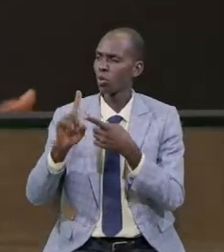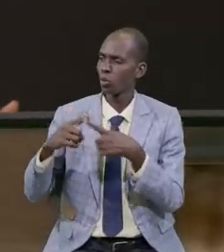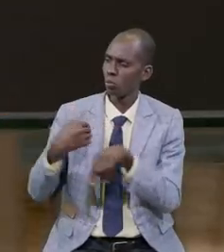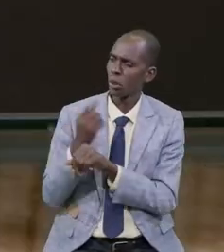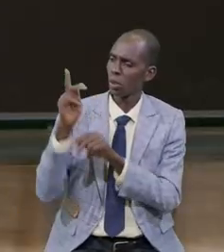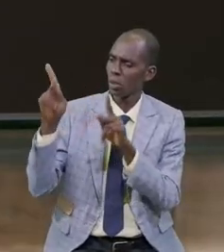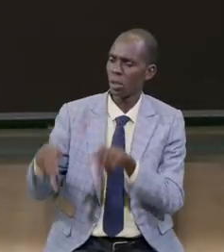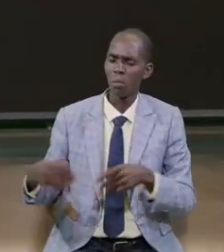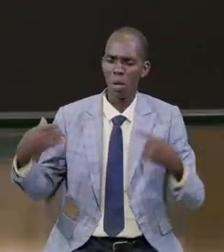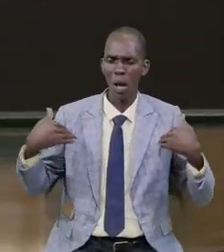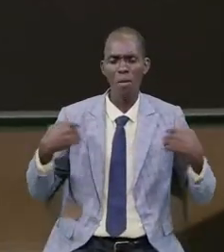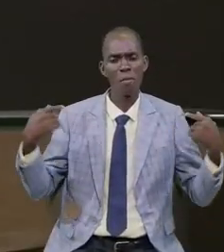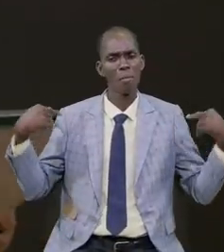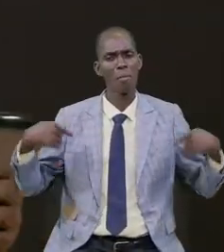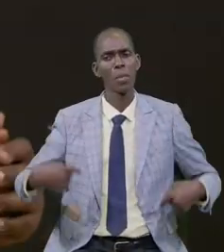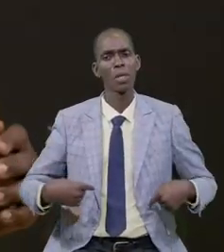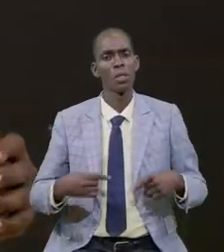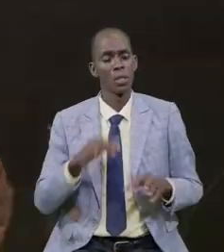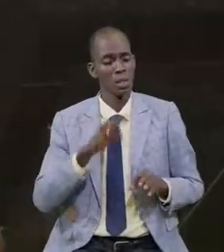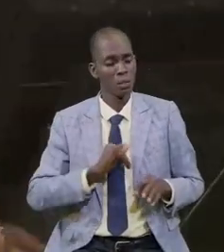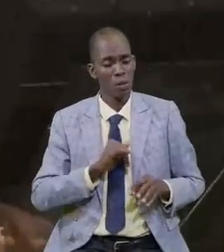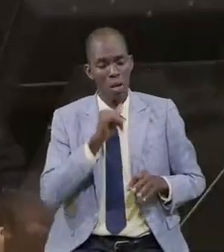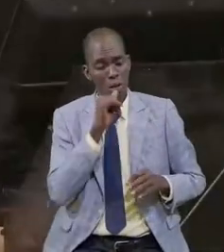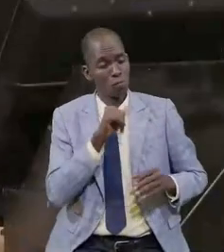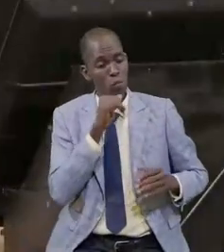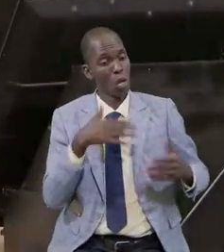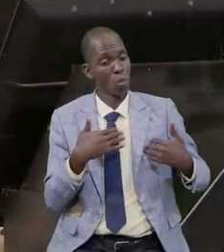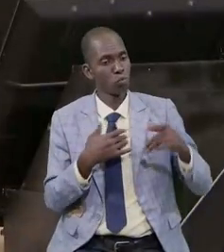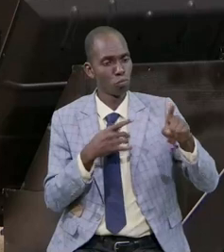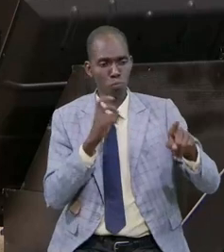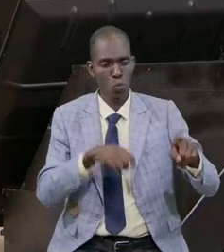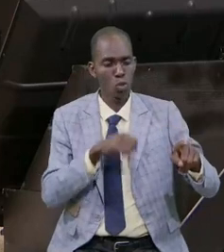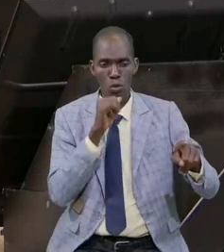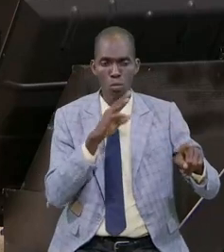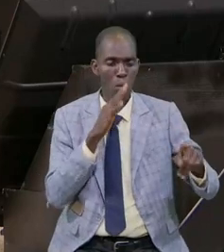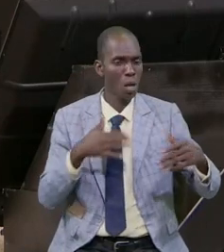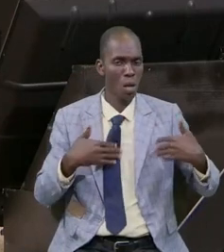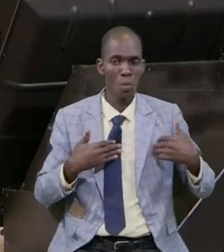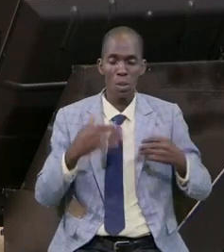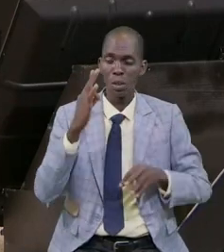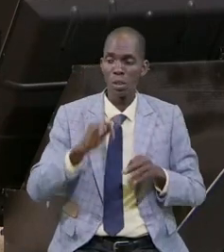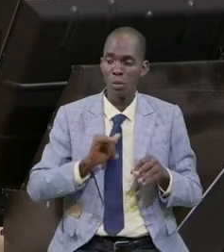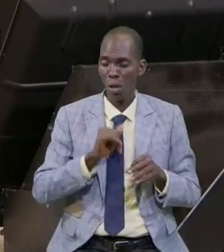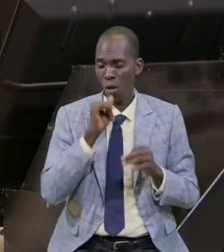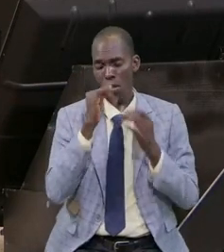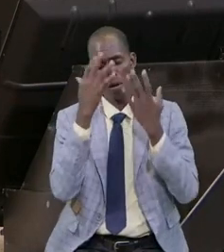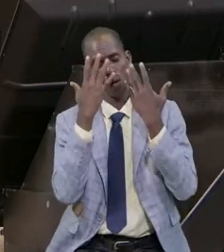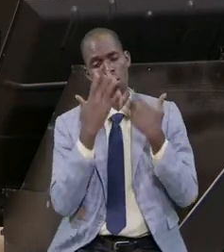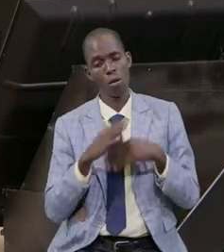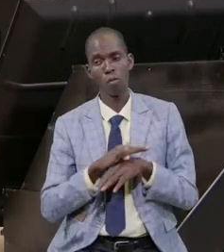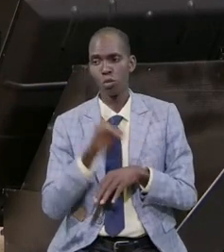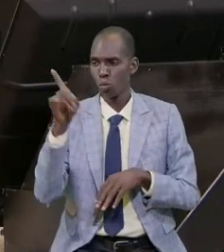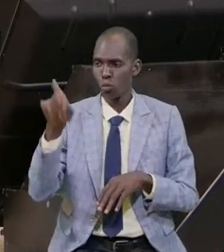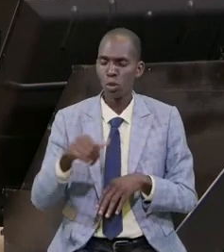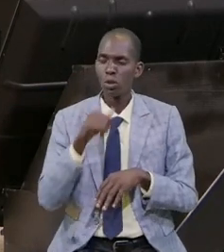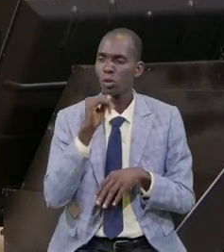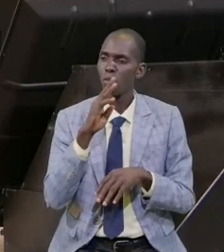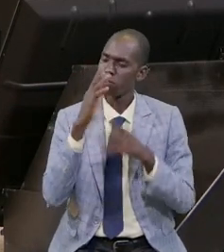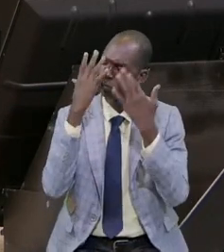d'être content. Si je suis triste, vous devez être triste. Si moi, je ne suis pas content de mon